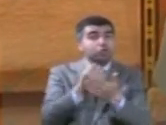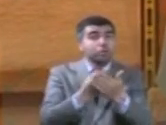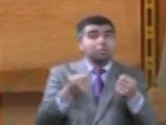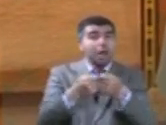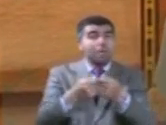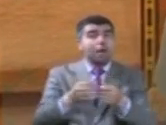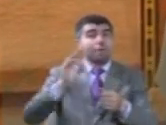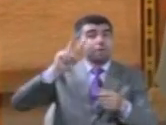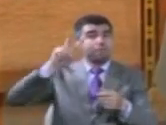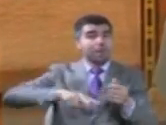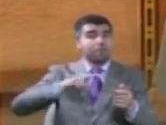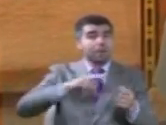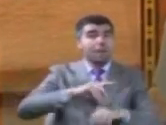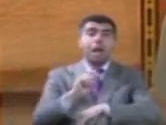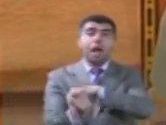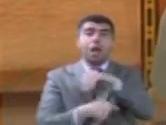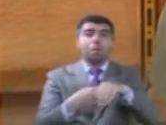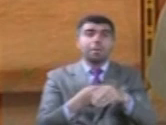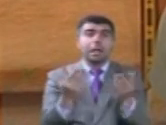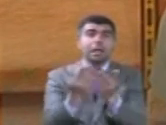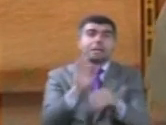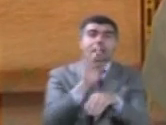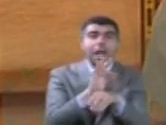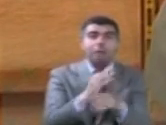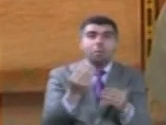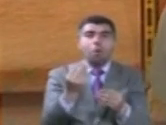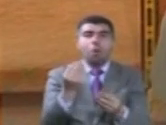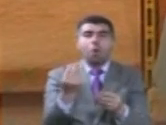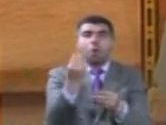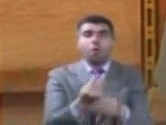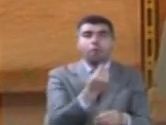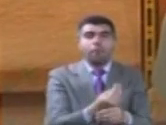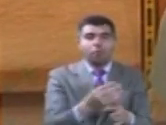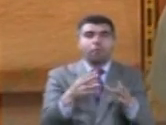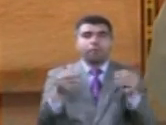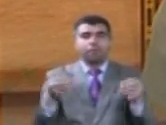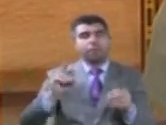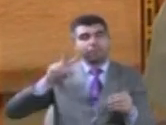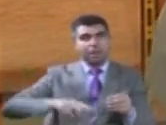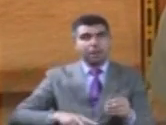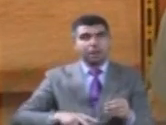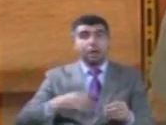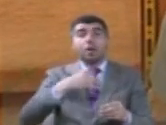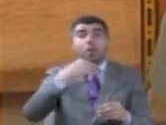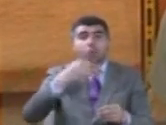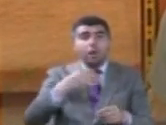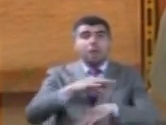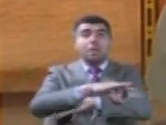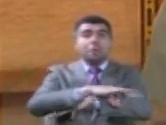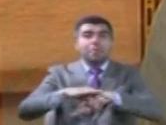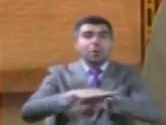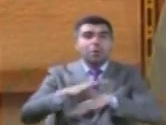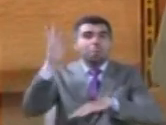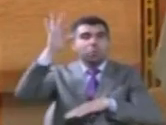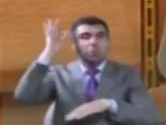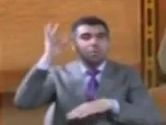حقيقي خصوصاً في المدارات القروية. ما نساوش بأن وزارة التضامن من خلال التعاون الوطني تتدخل في هذا الباب